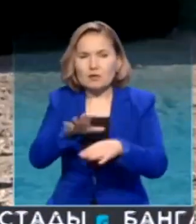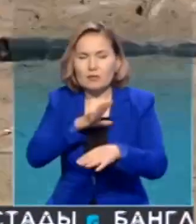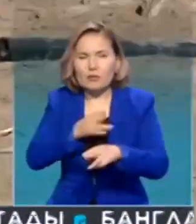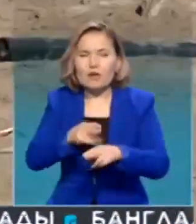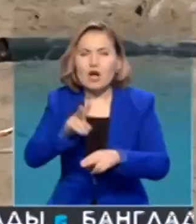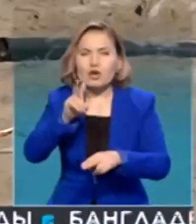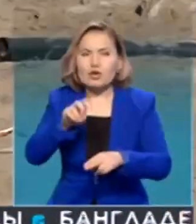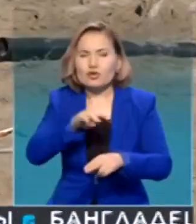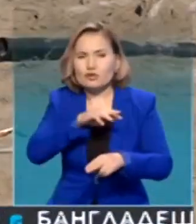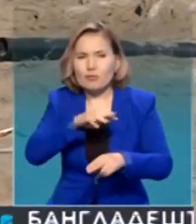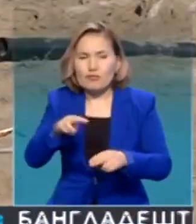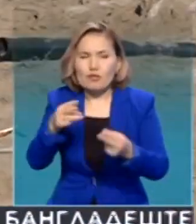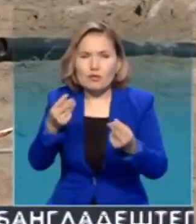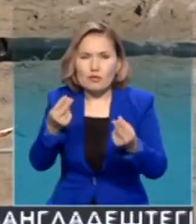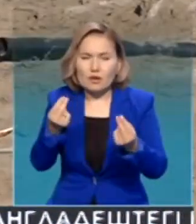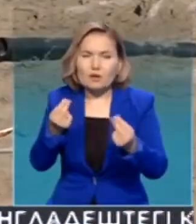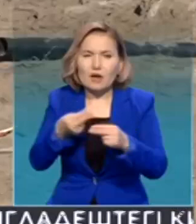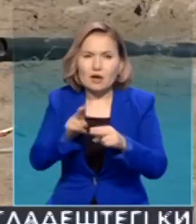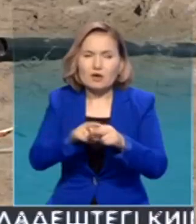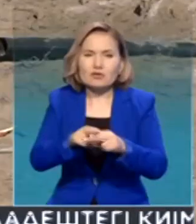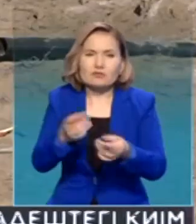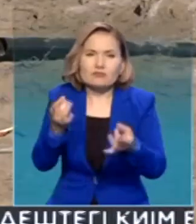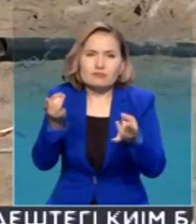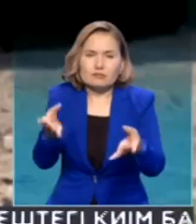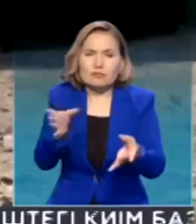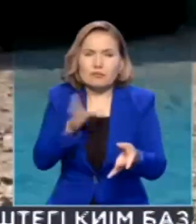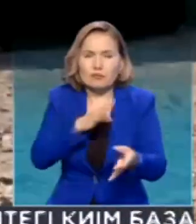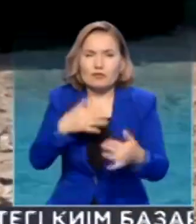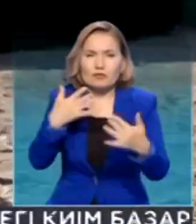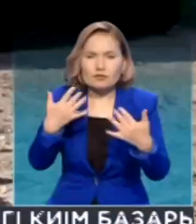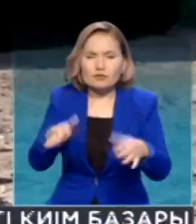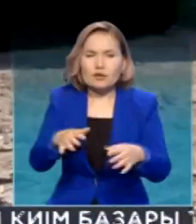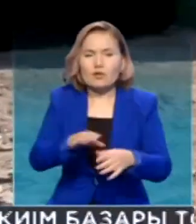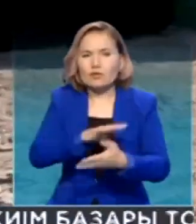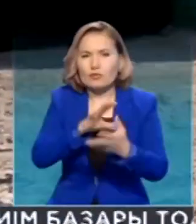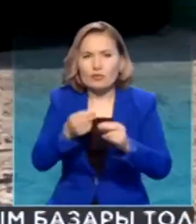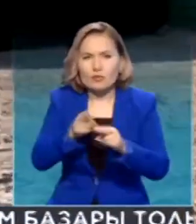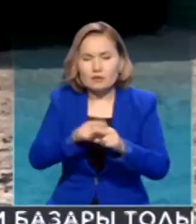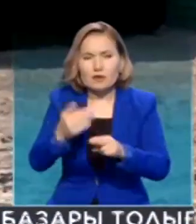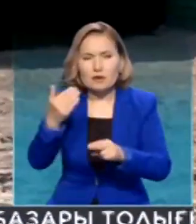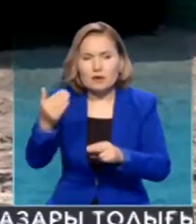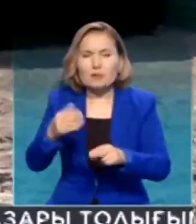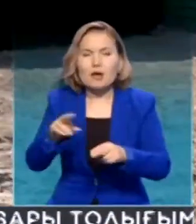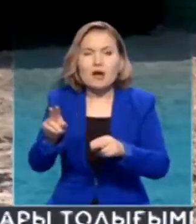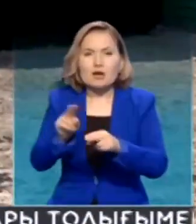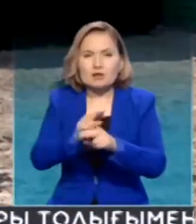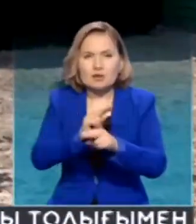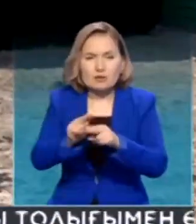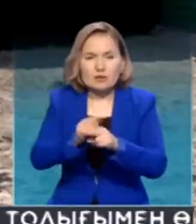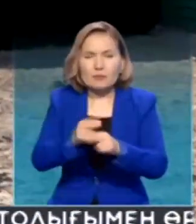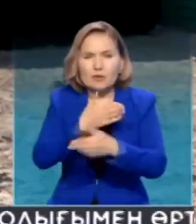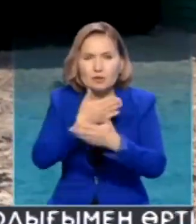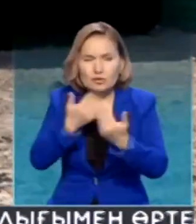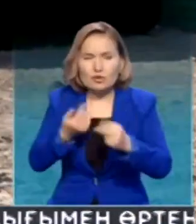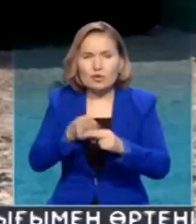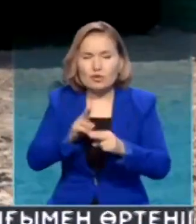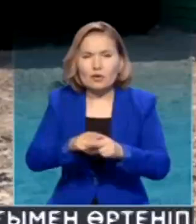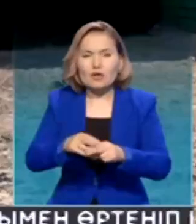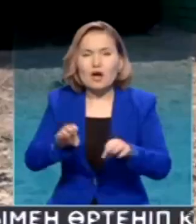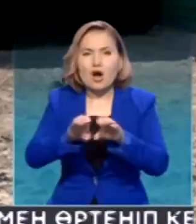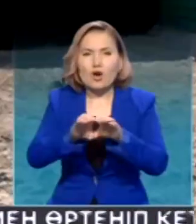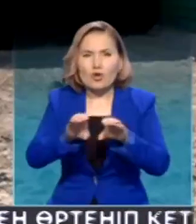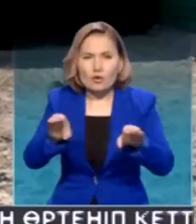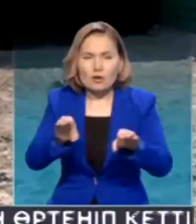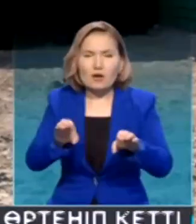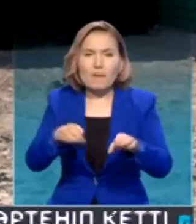теңге жердің астында керексіз болып жатыр. Арнайы экспертиза шақырып қарауында тексеріске жіберу нәтижесінде бұл құбырлардың